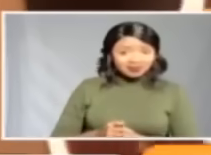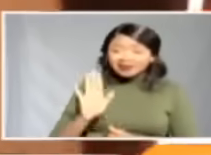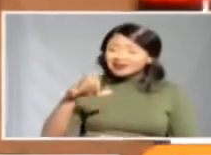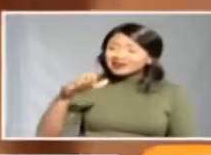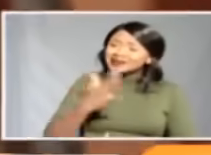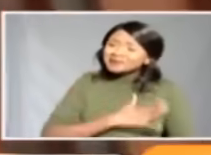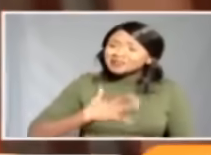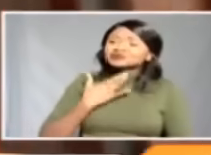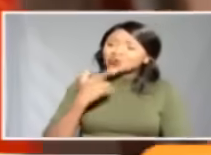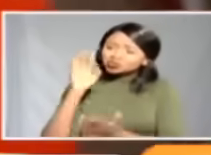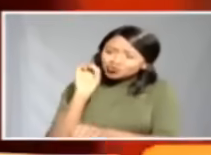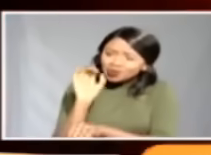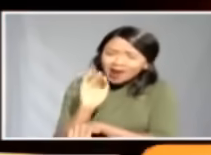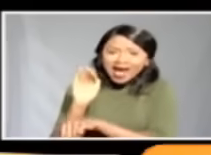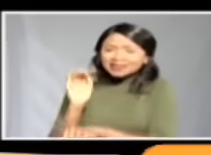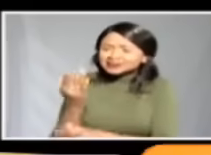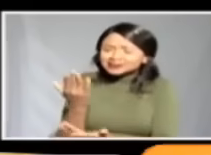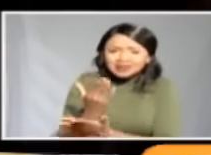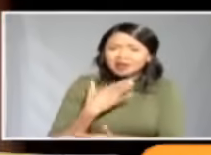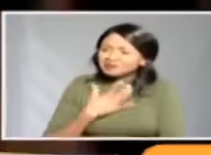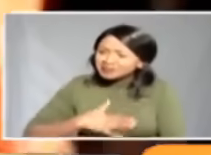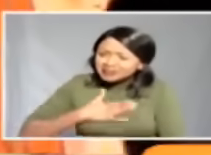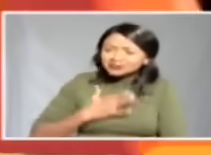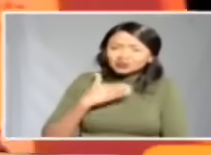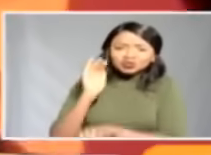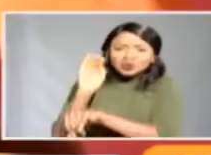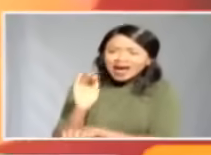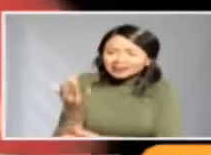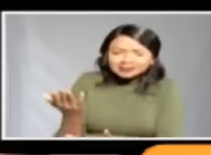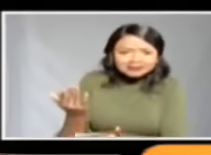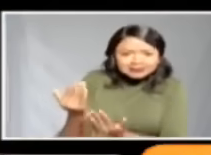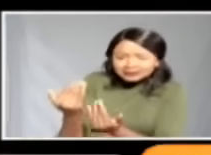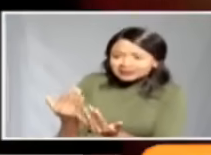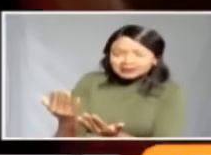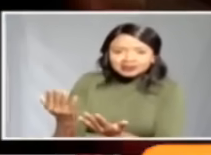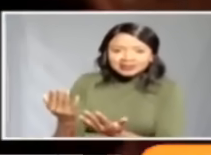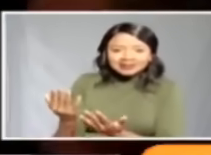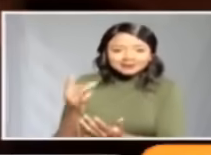Christine, naomba kuuliza swali. Mimi ndio nina habari kutoka.